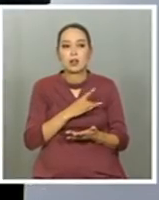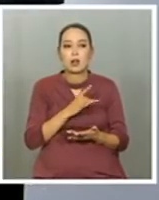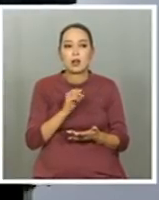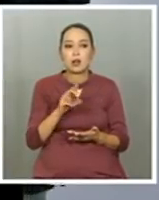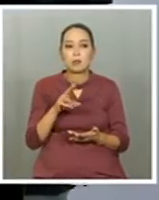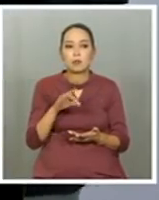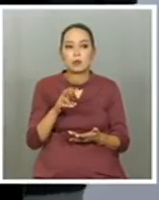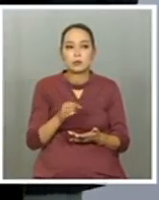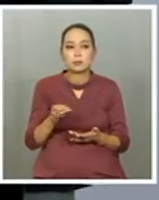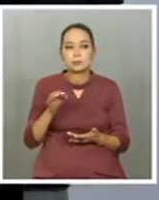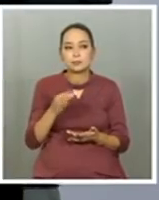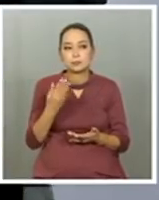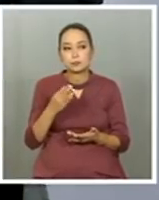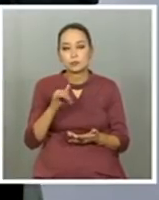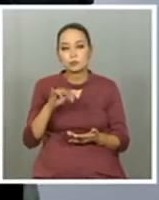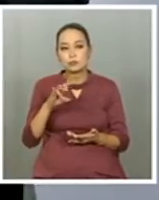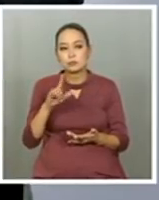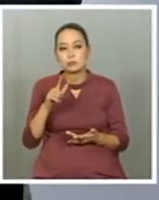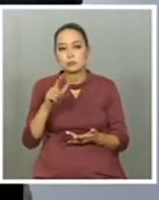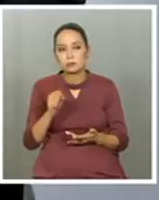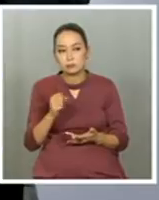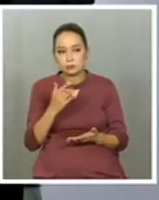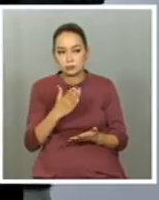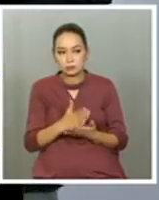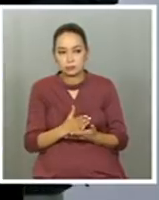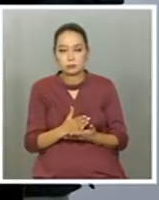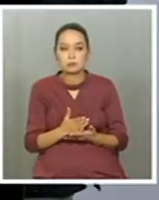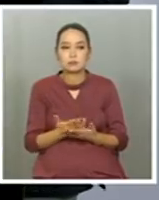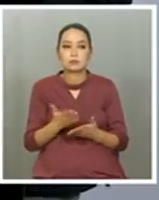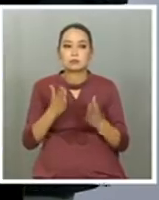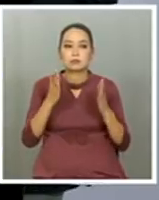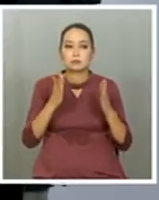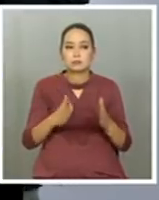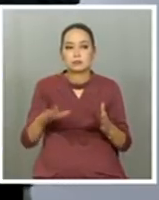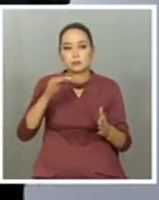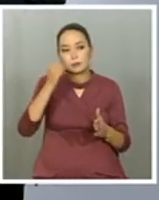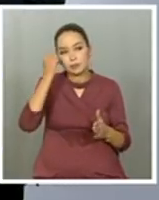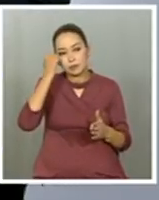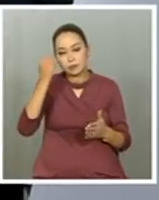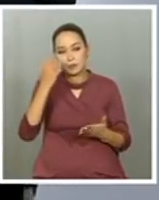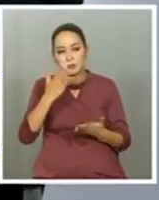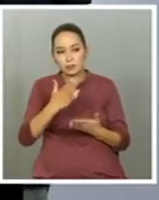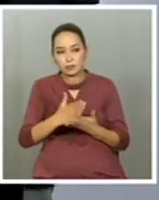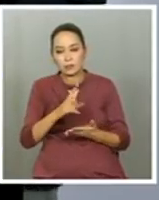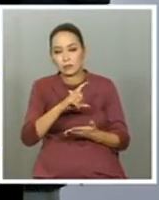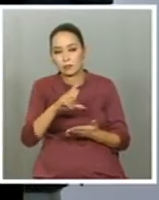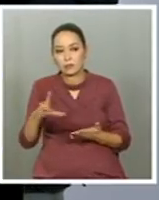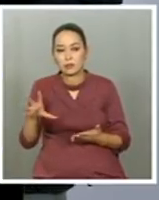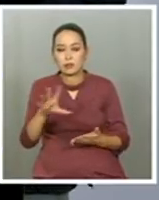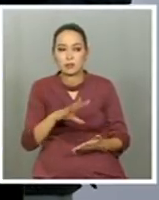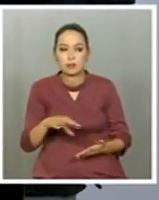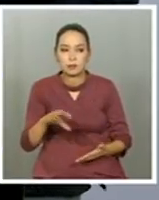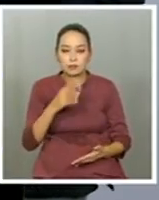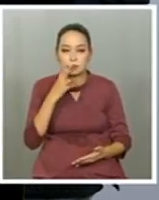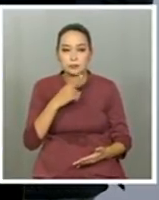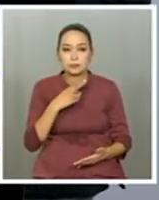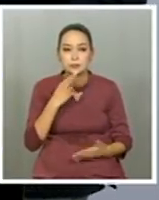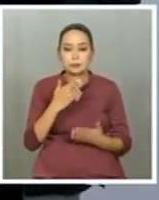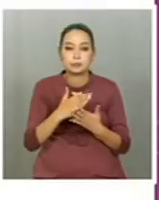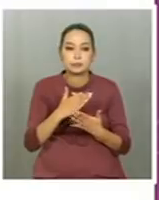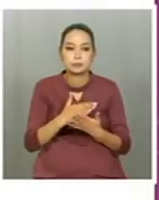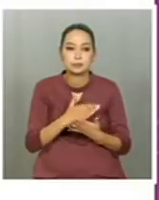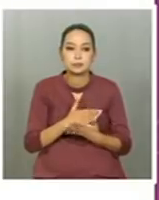сүйір шоқысы, Павлодар қаласының маңында қаз қайту деген ескерткіштер бар, Айыртау шоқысы солтүстік Қазақстан облысында